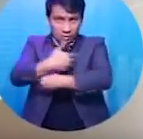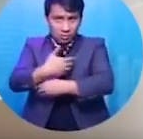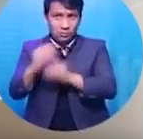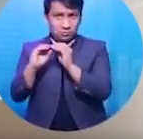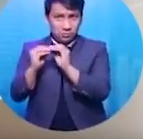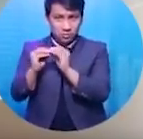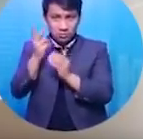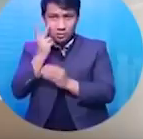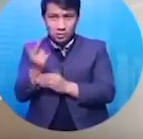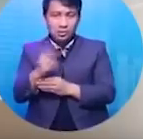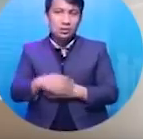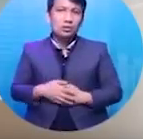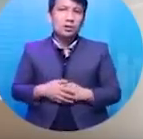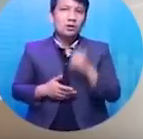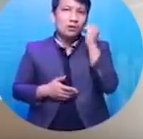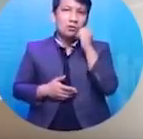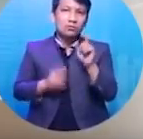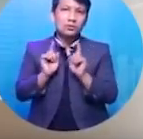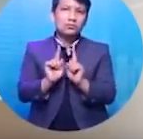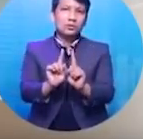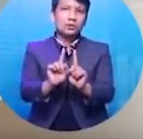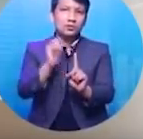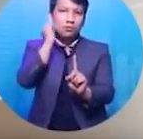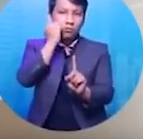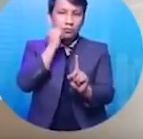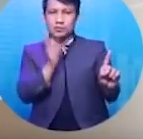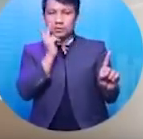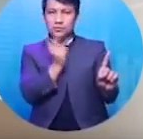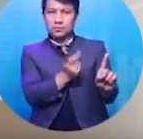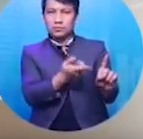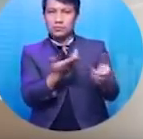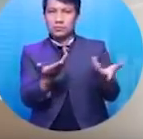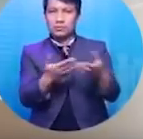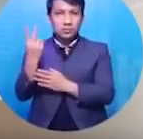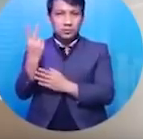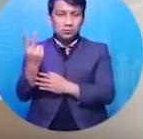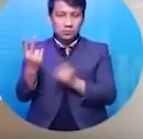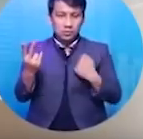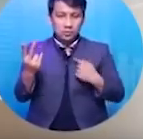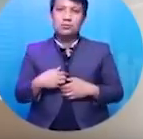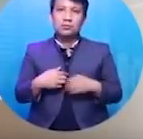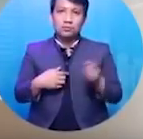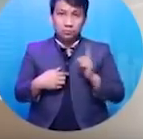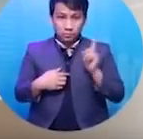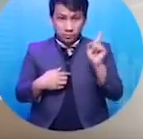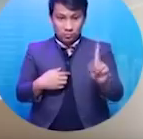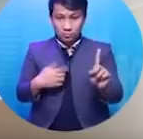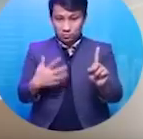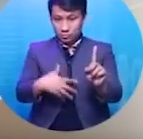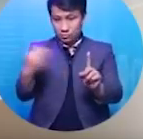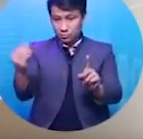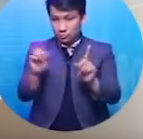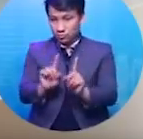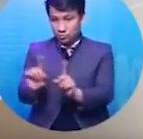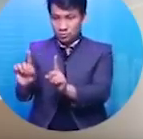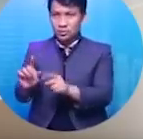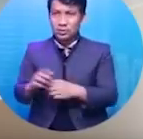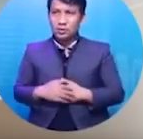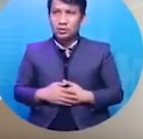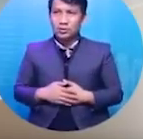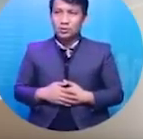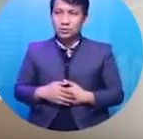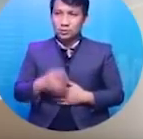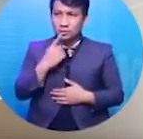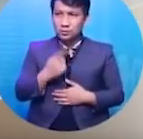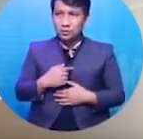magkahalikan? Basta magkasama po sila. Tala sa sila, sila lumabas ako'y dumating. Lumabas po sila nung ako'y dumating. Tapos so, ay, pinagduro-duro ako ng